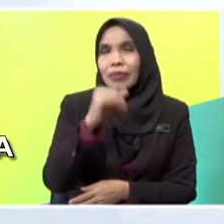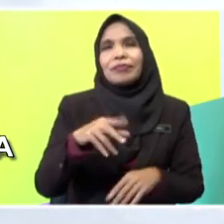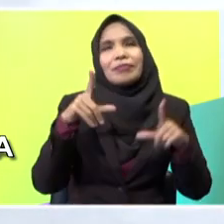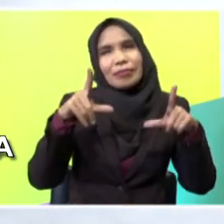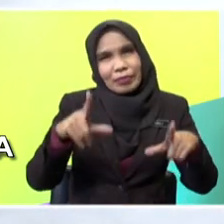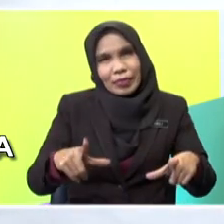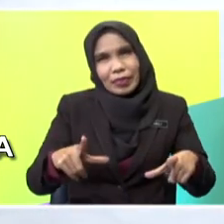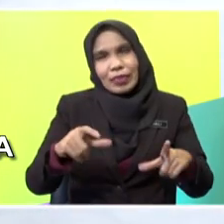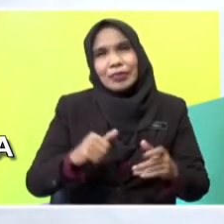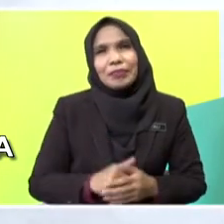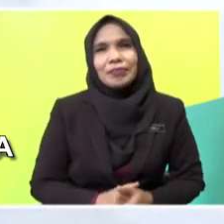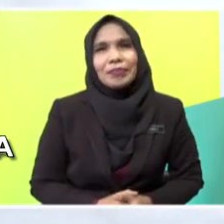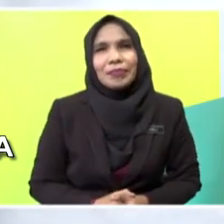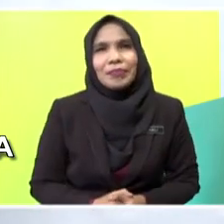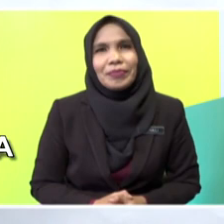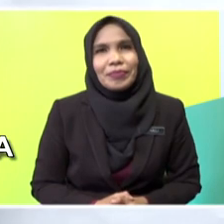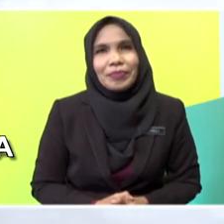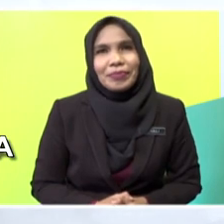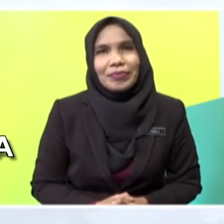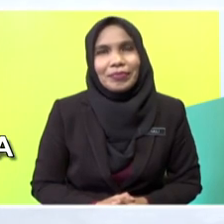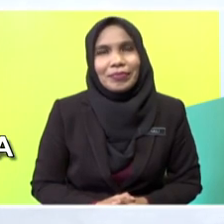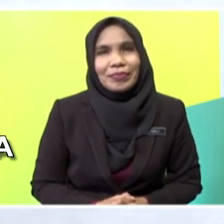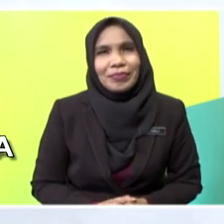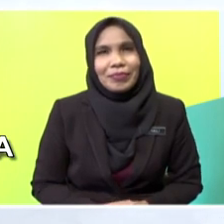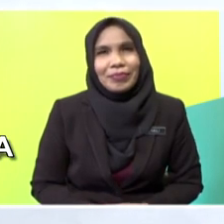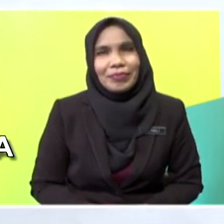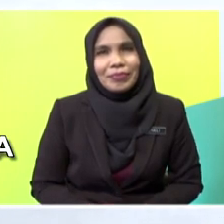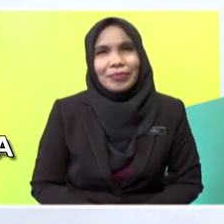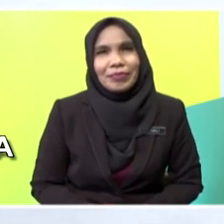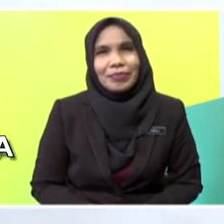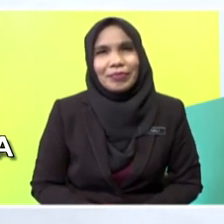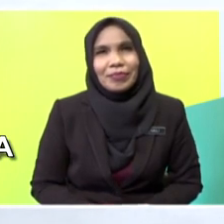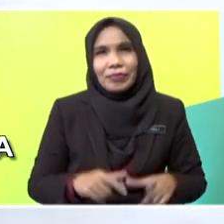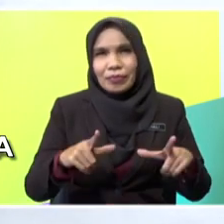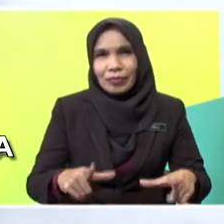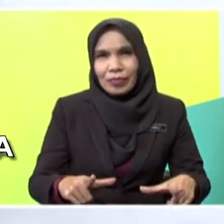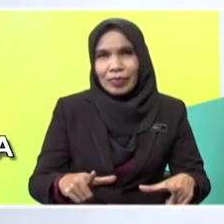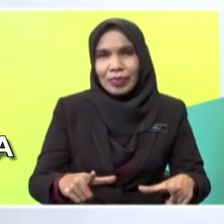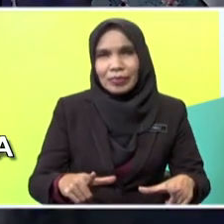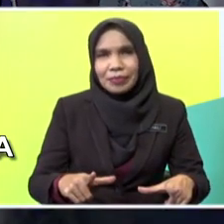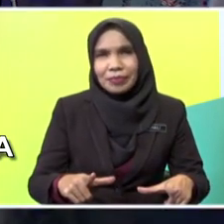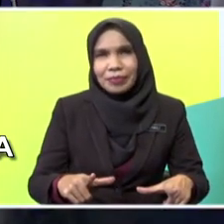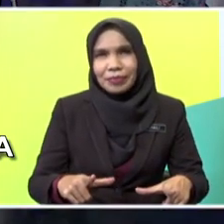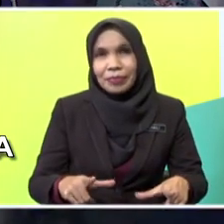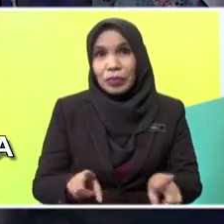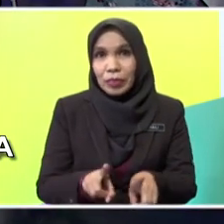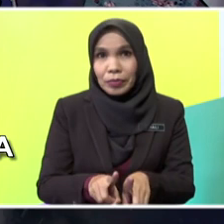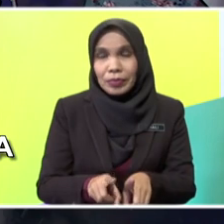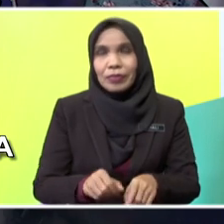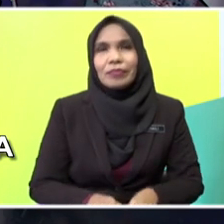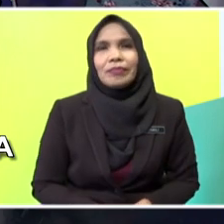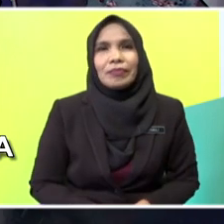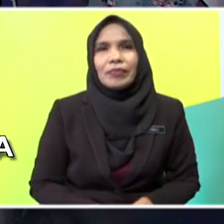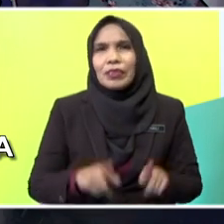Bahu 15 inci. Okey, boleh buat sama-sama. Jadi kita letak sebegini ya cikgu. Ya, betul. Pastikan lurus.